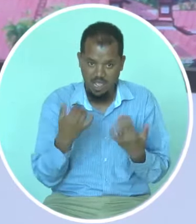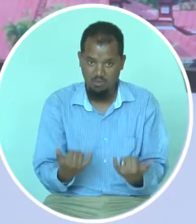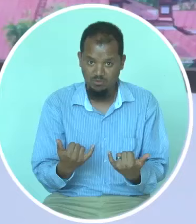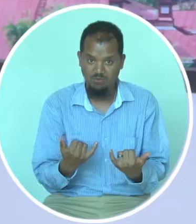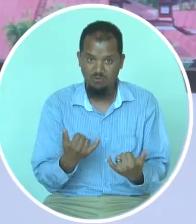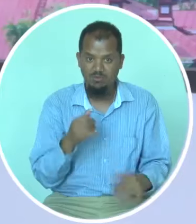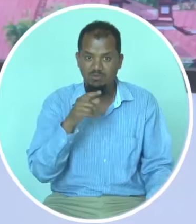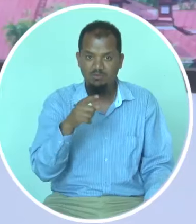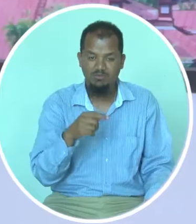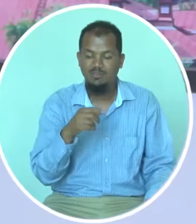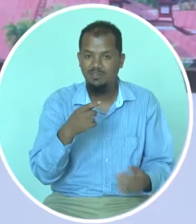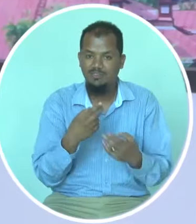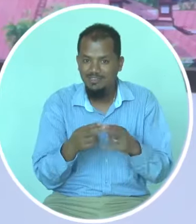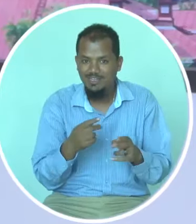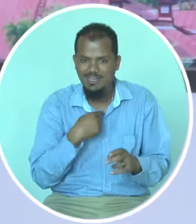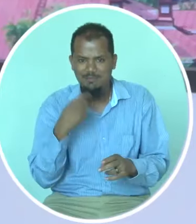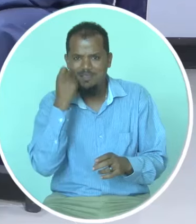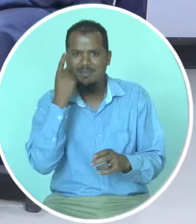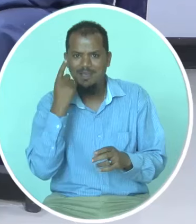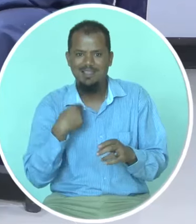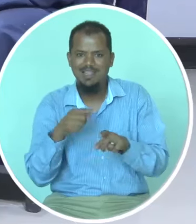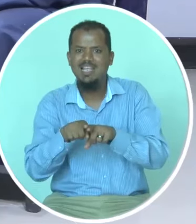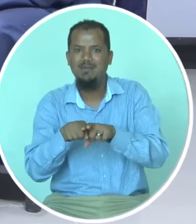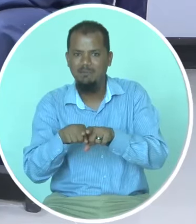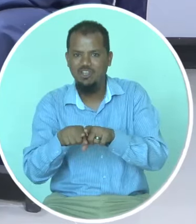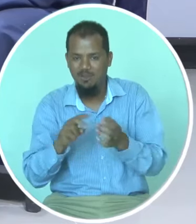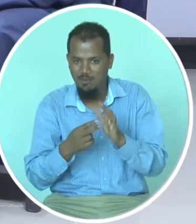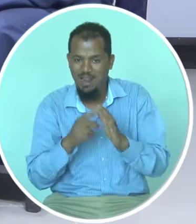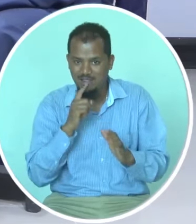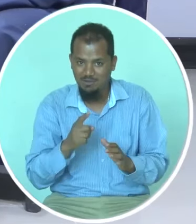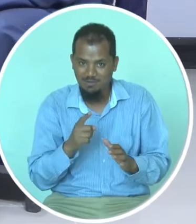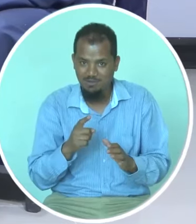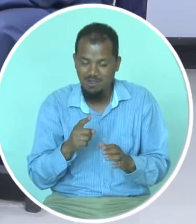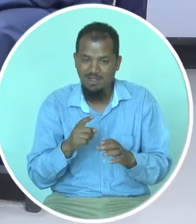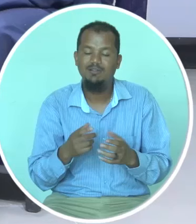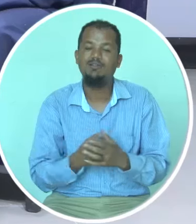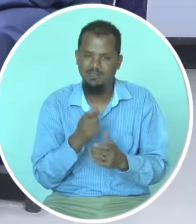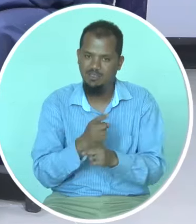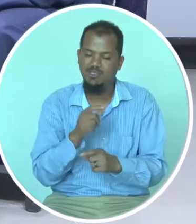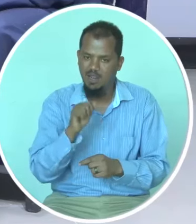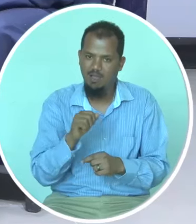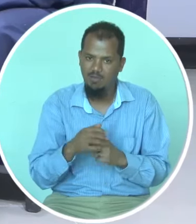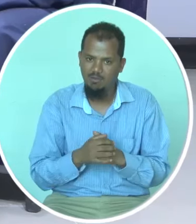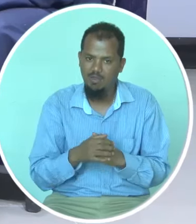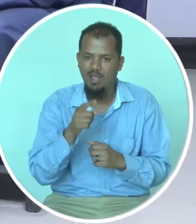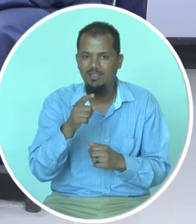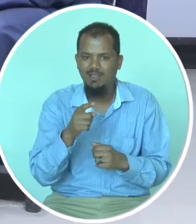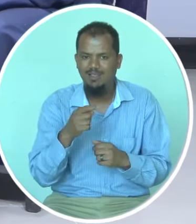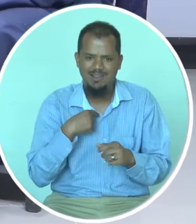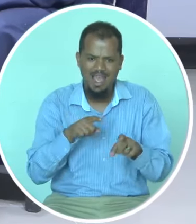አሁን ስትለይ እኔ የሚገባኝ ነገር ተስማምቻለሁ ትክክል ካልከኝ ማለት ነው ትክክል